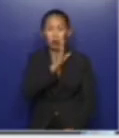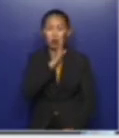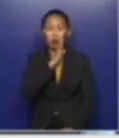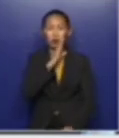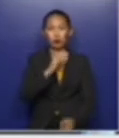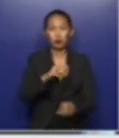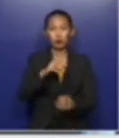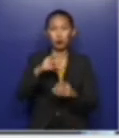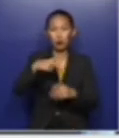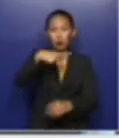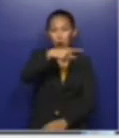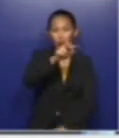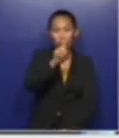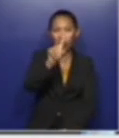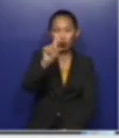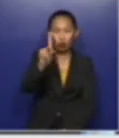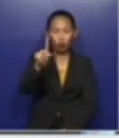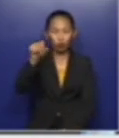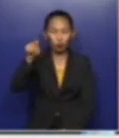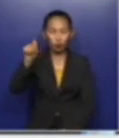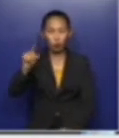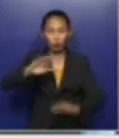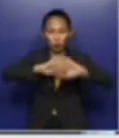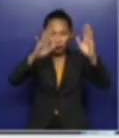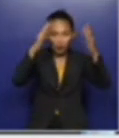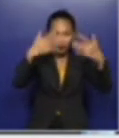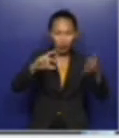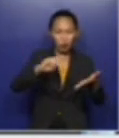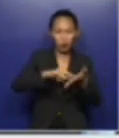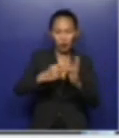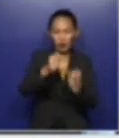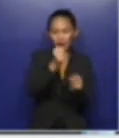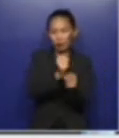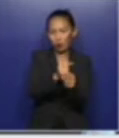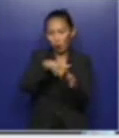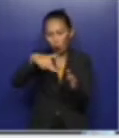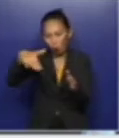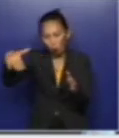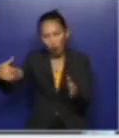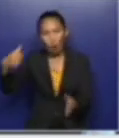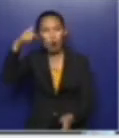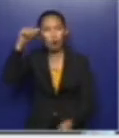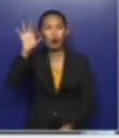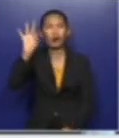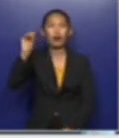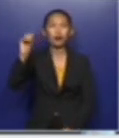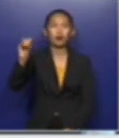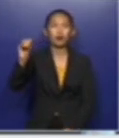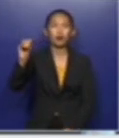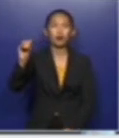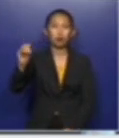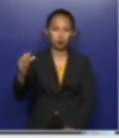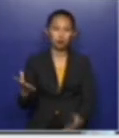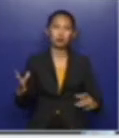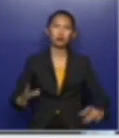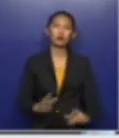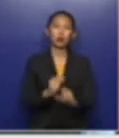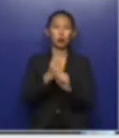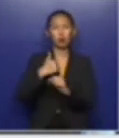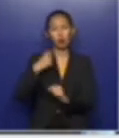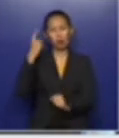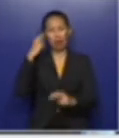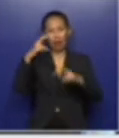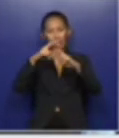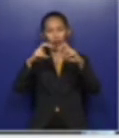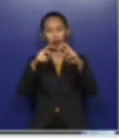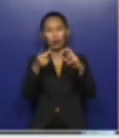มดก่อนที่ผูกพันไว้เนี่ยดำเนินการต่อได้อีก90วันอย่างนี้ท่านประธานผมเลยตั้งข้อสังเกตว่า